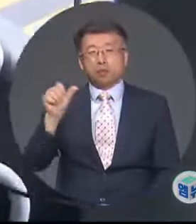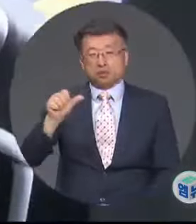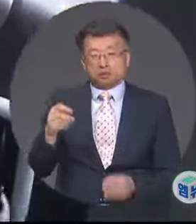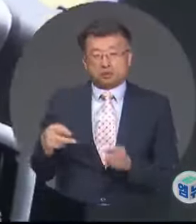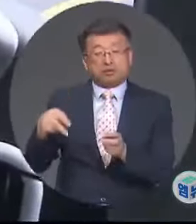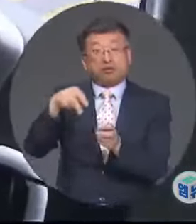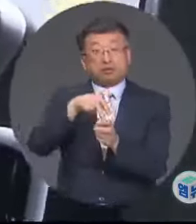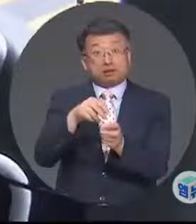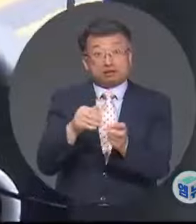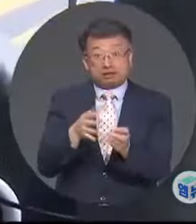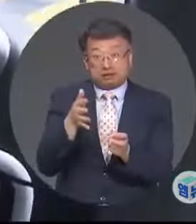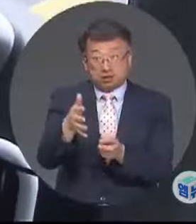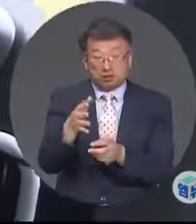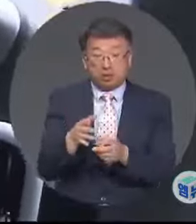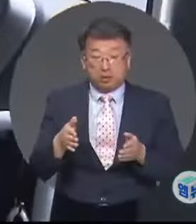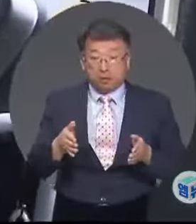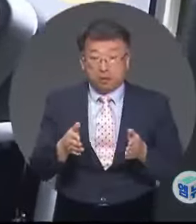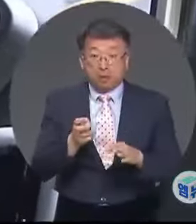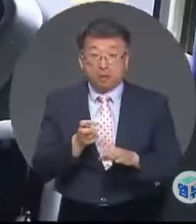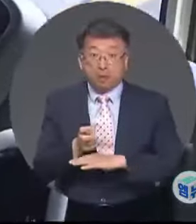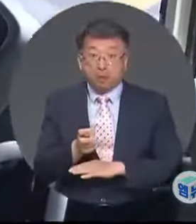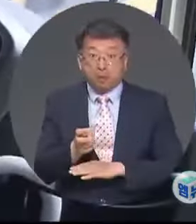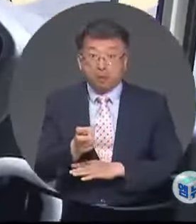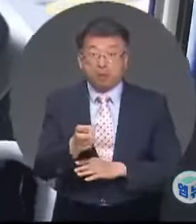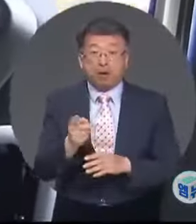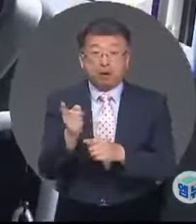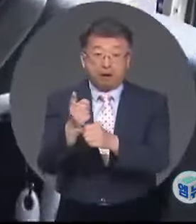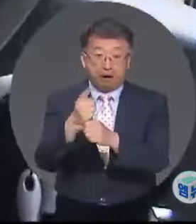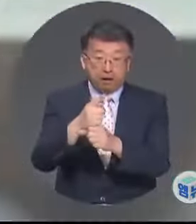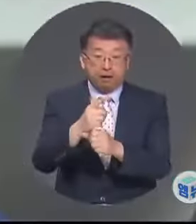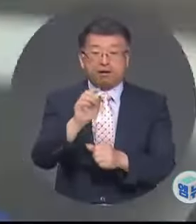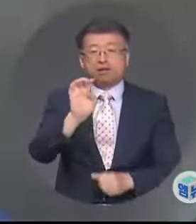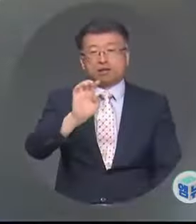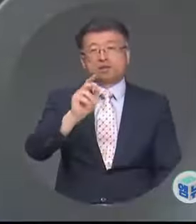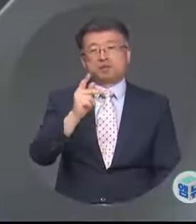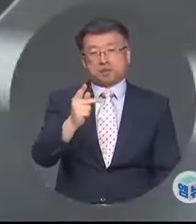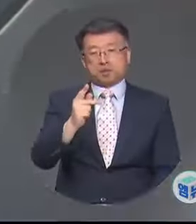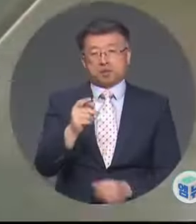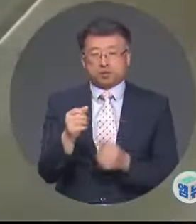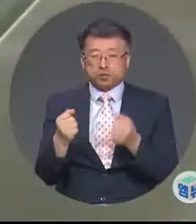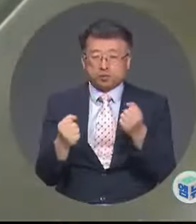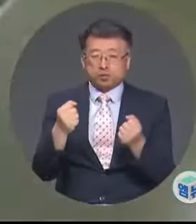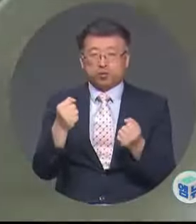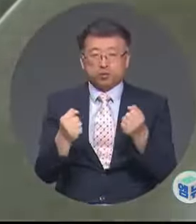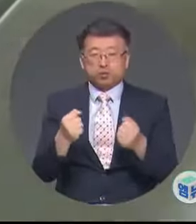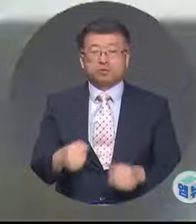탑승했습니다. 전용 차로에 진입한 버스는 시속 40km 이하로 주행합니다.